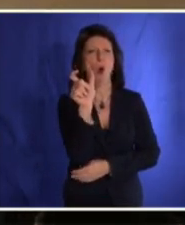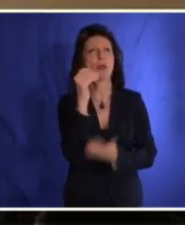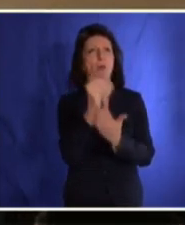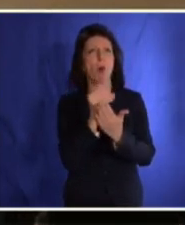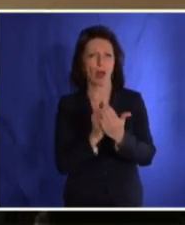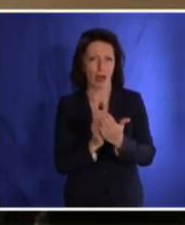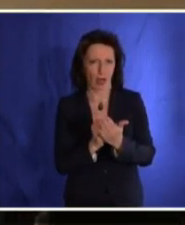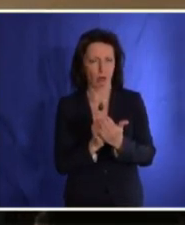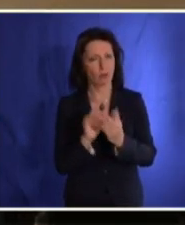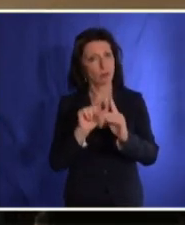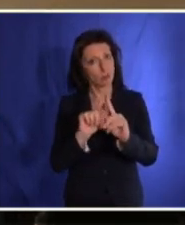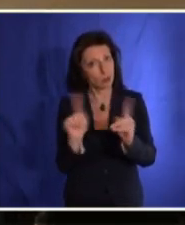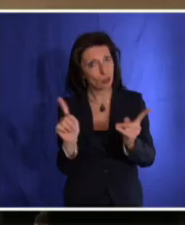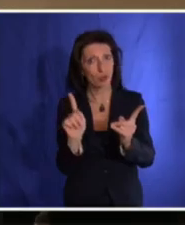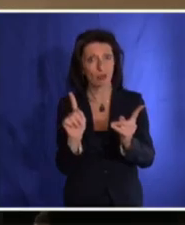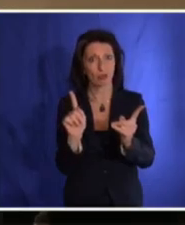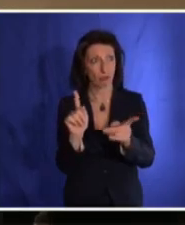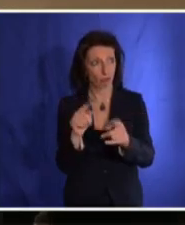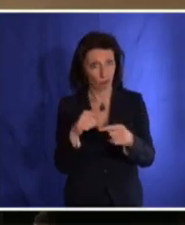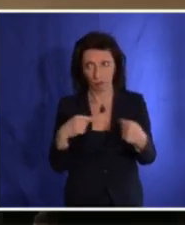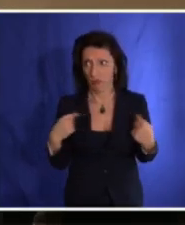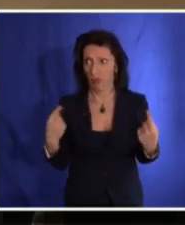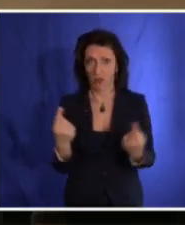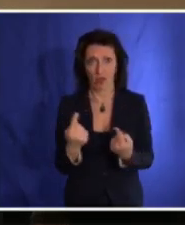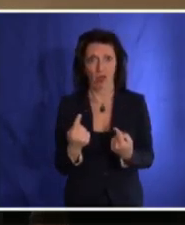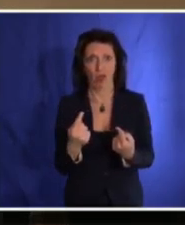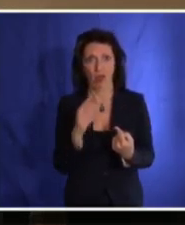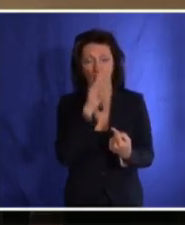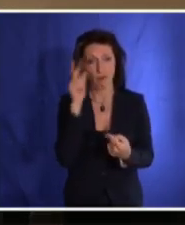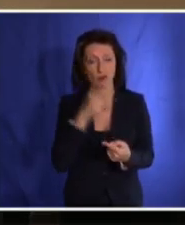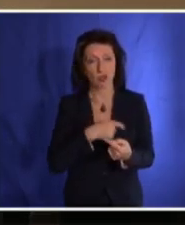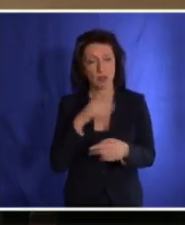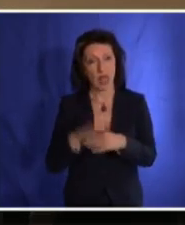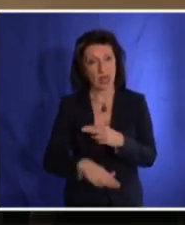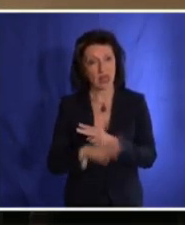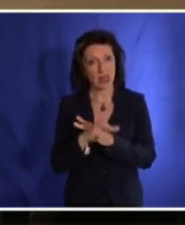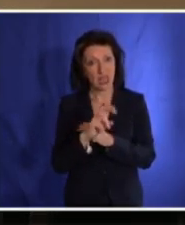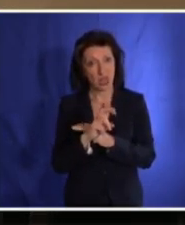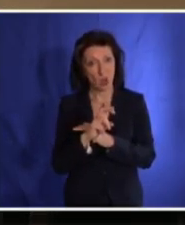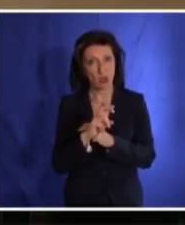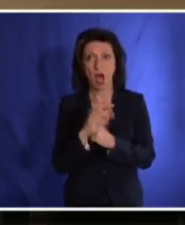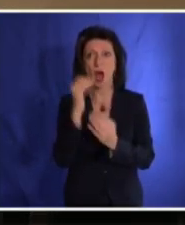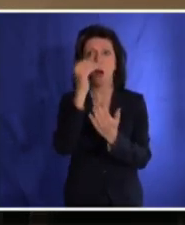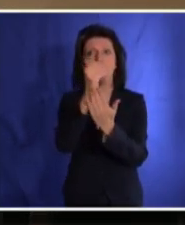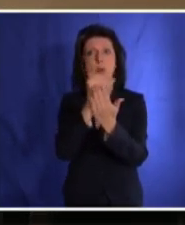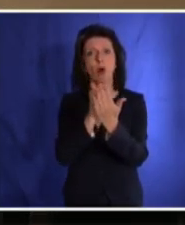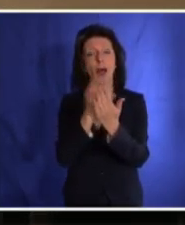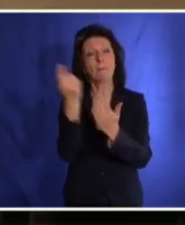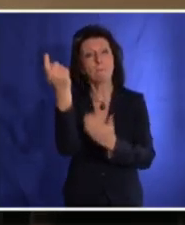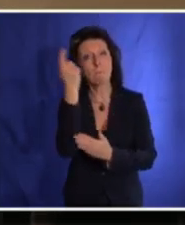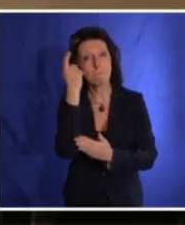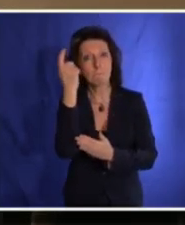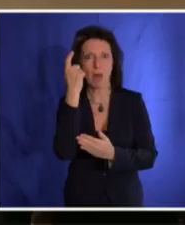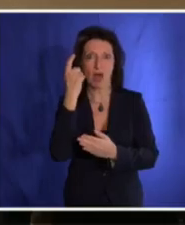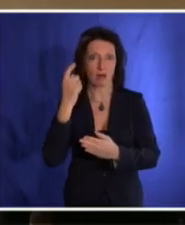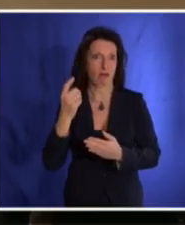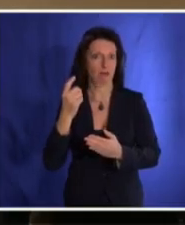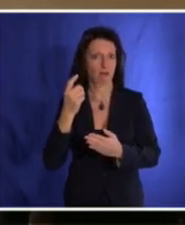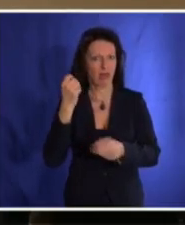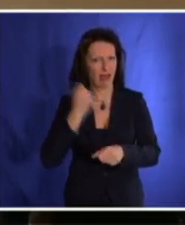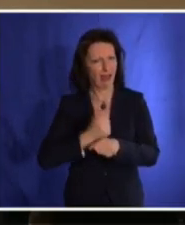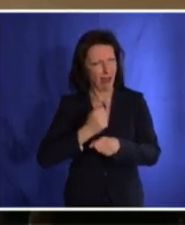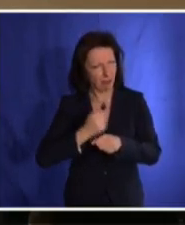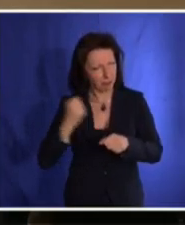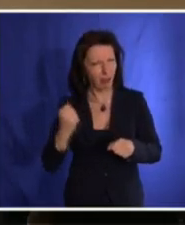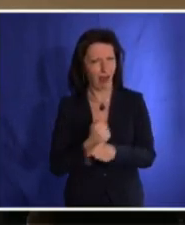Programm ist für uns in der Volkspartei Niederösterreich harte Arbeit, handfeste Arbeit, die